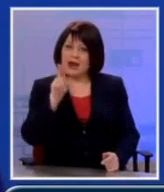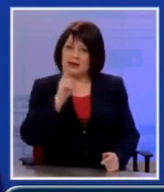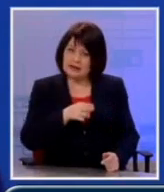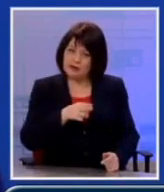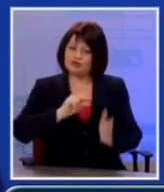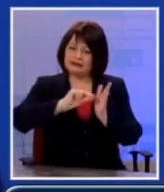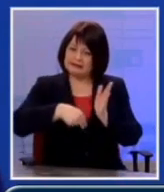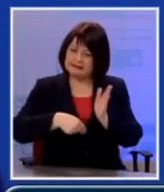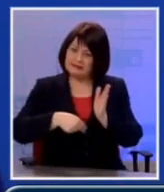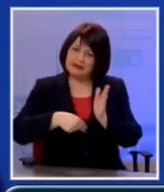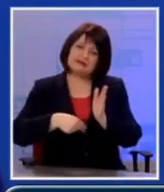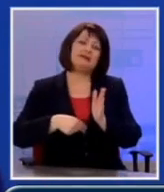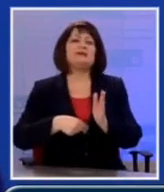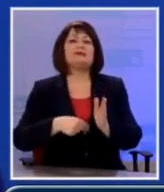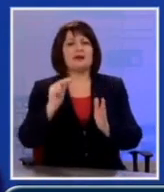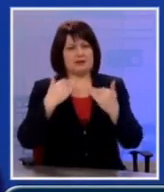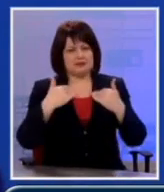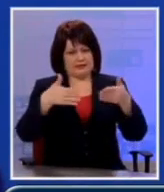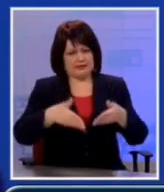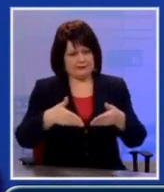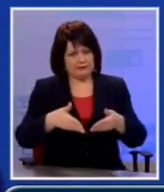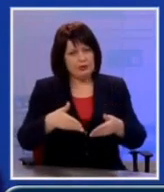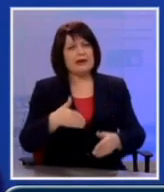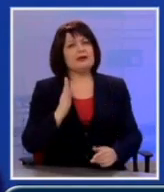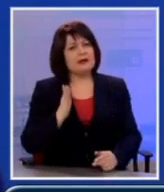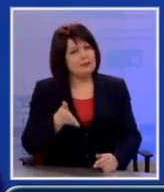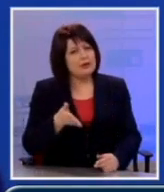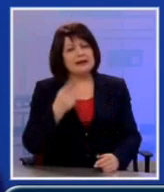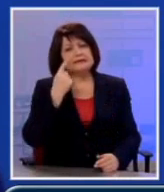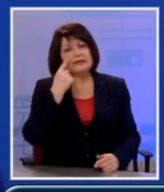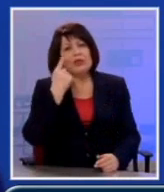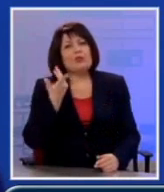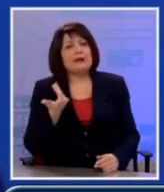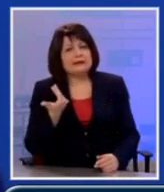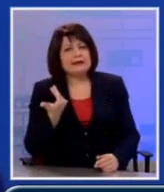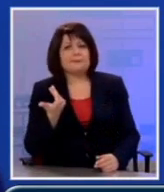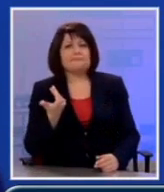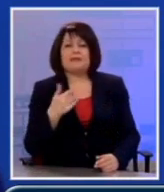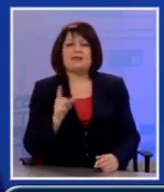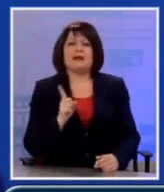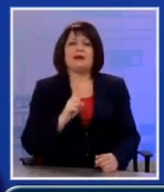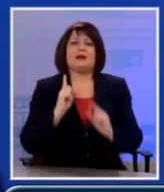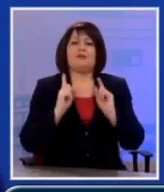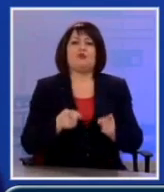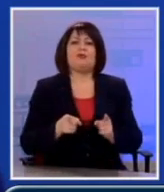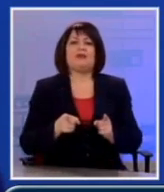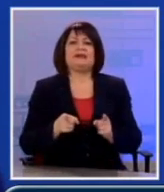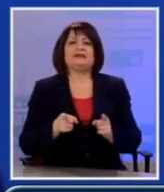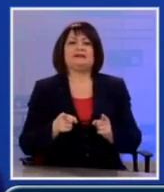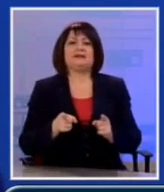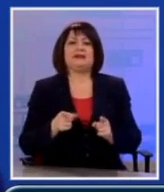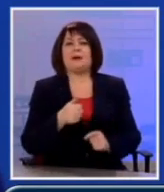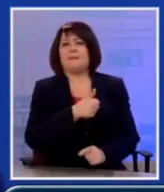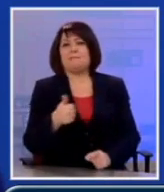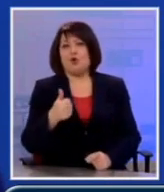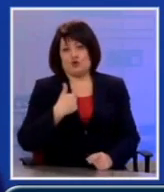καταγγελίας, αλλά και στο Κοινοβούλιο να επανεκτιμήσει, και αυτό δεν είναι μία απόφαση που θα την πάρει μονομερός